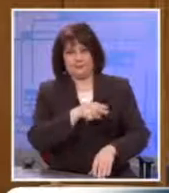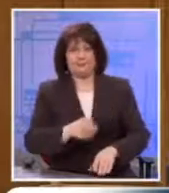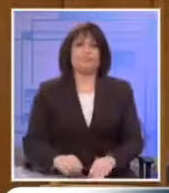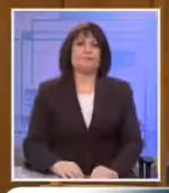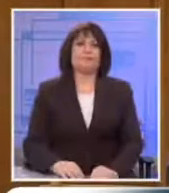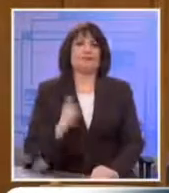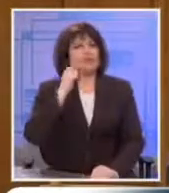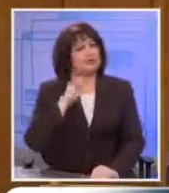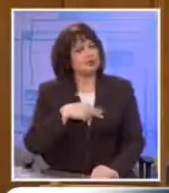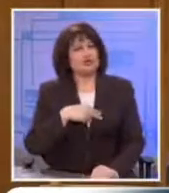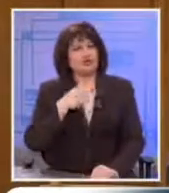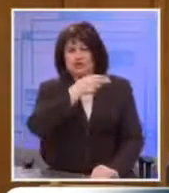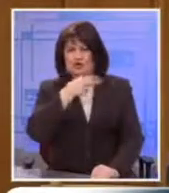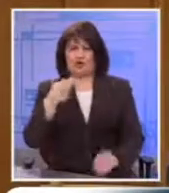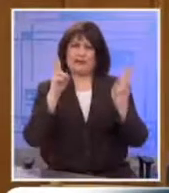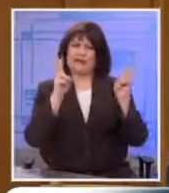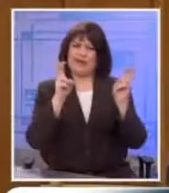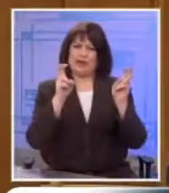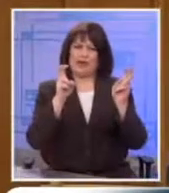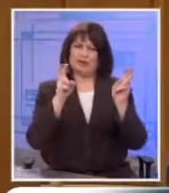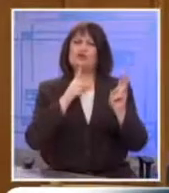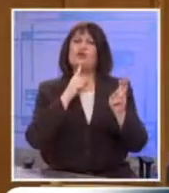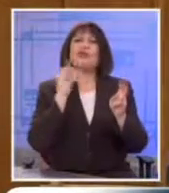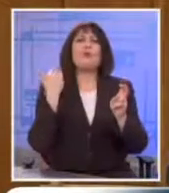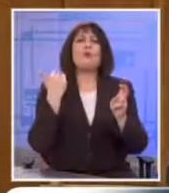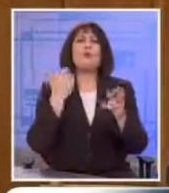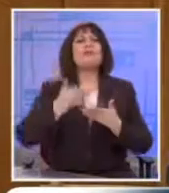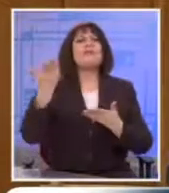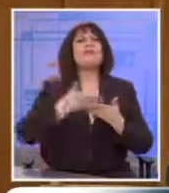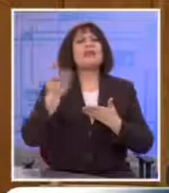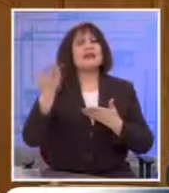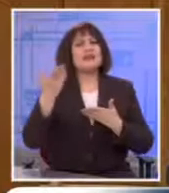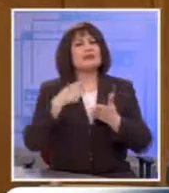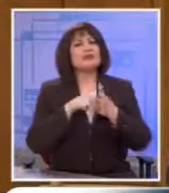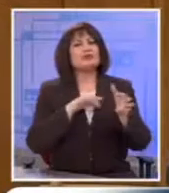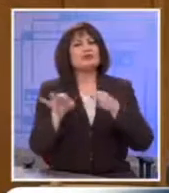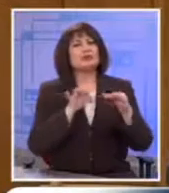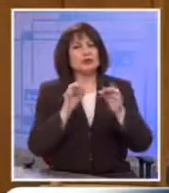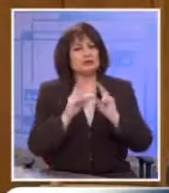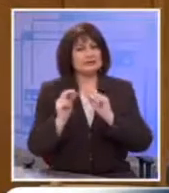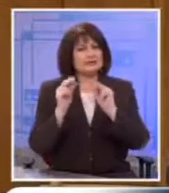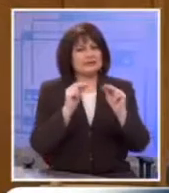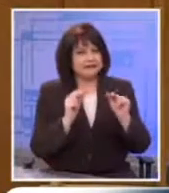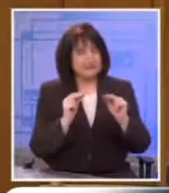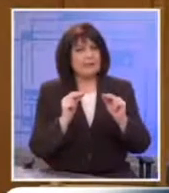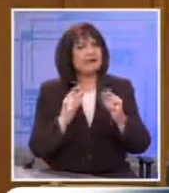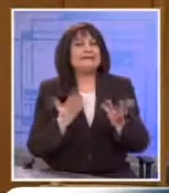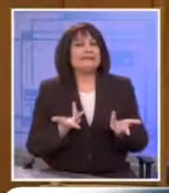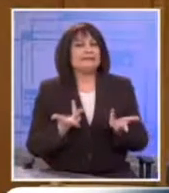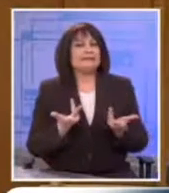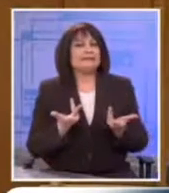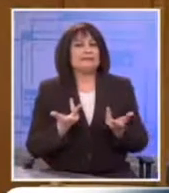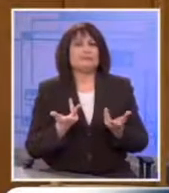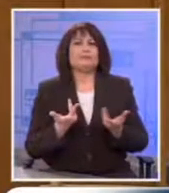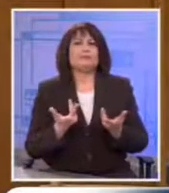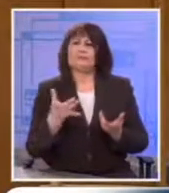πιο σωστό να έχει γραφεί, όπως έχει γραφεί στον τύπο, ότι το νομοσχέδιο που συζητάμε σήμερα είναι το νομοσχέδιο